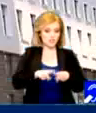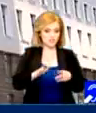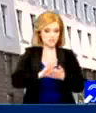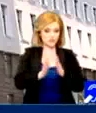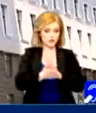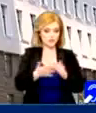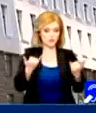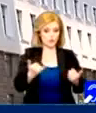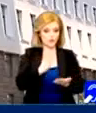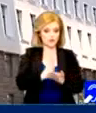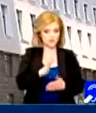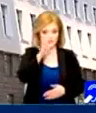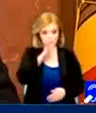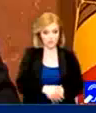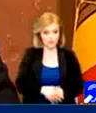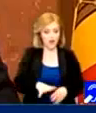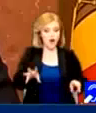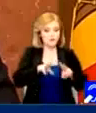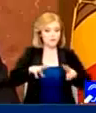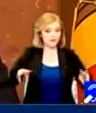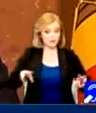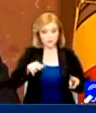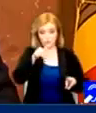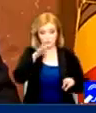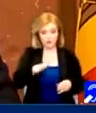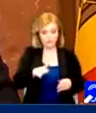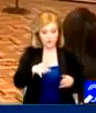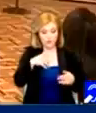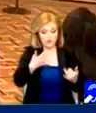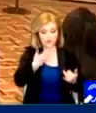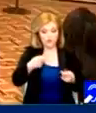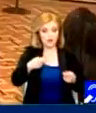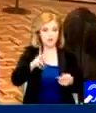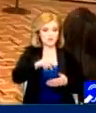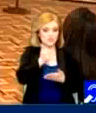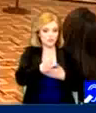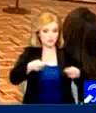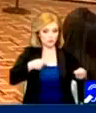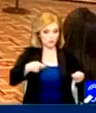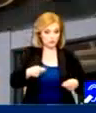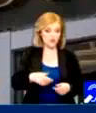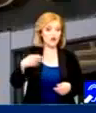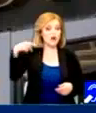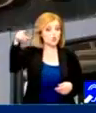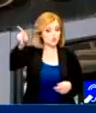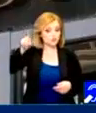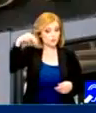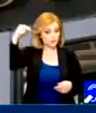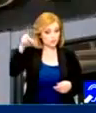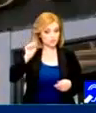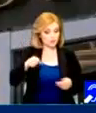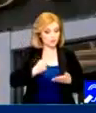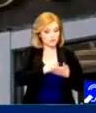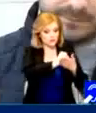de la Chișinău, iar în cazul în care Parlamentul nu are structură de conducere, șeful statului să fie persoana care să înainteze candidaturi la